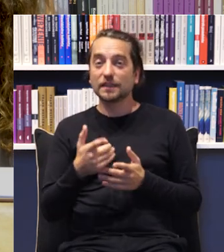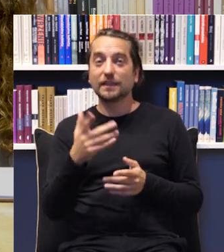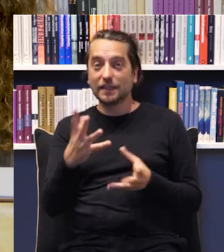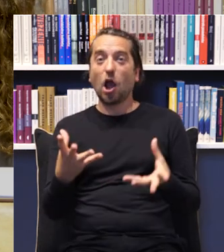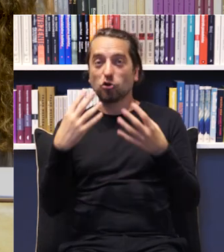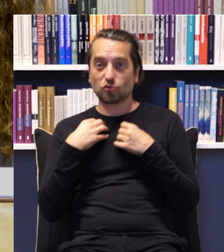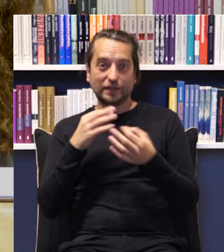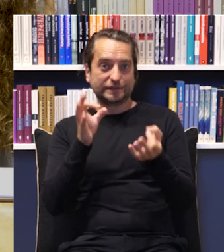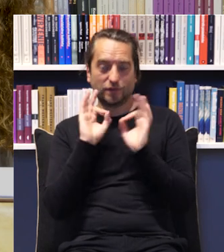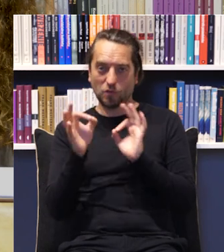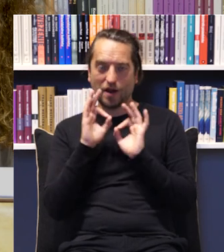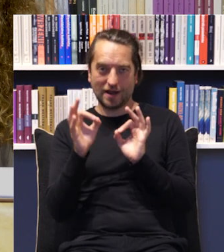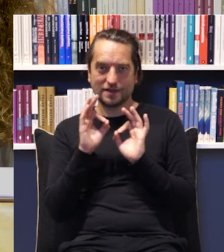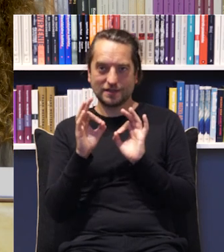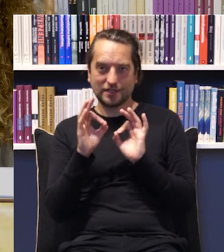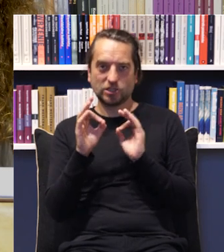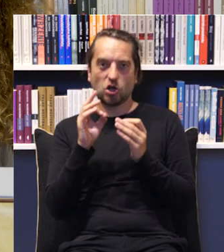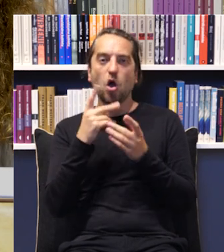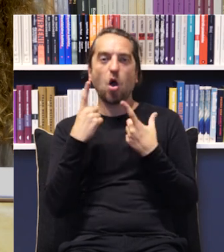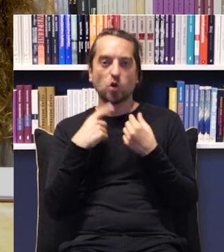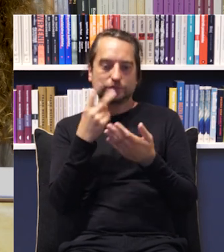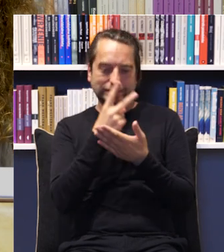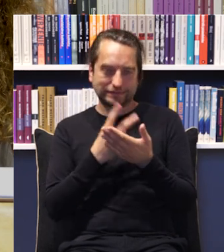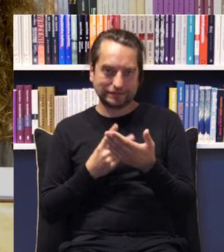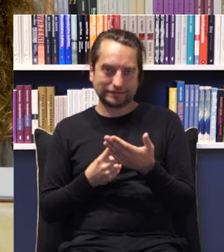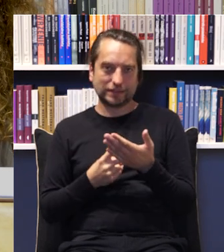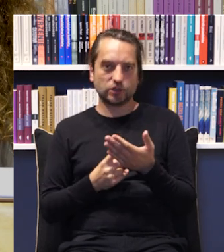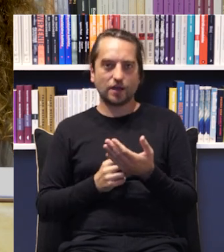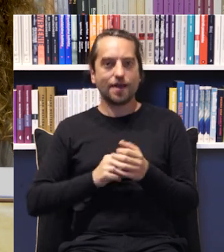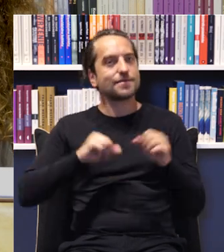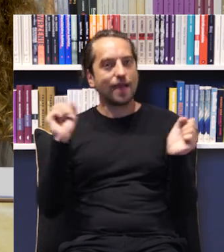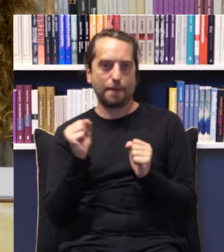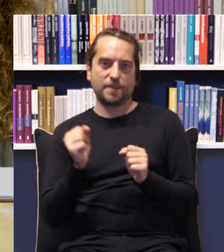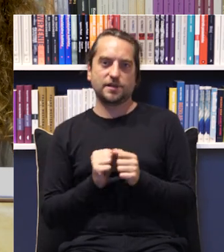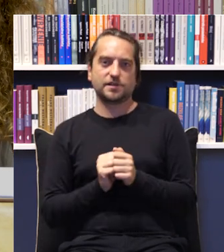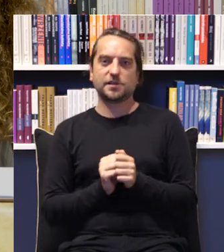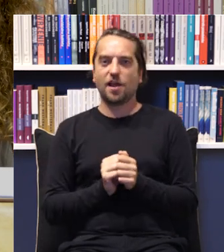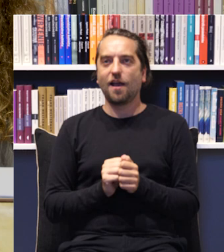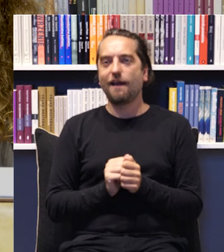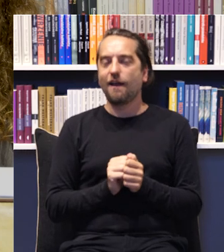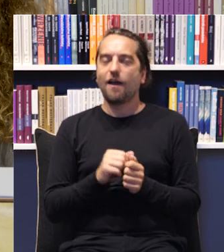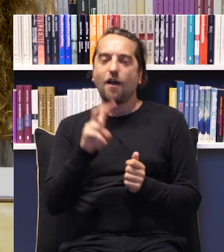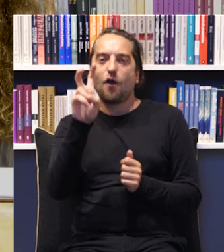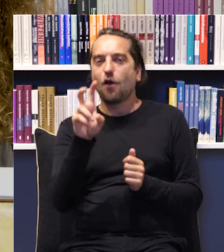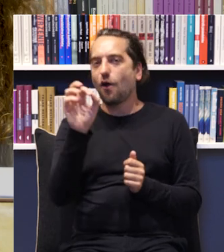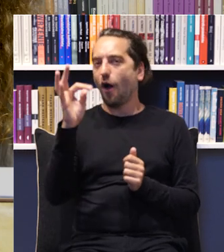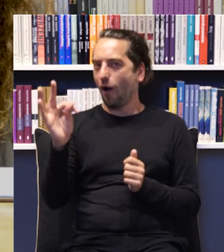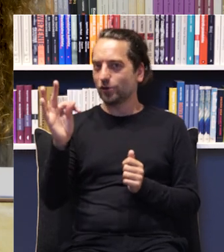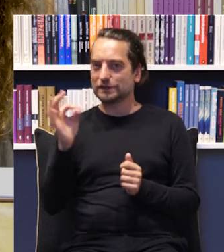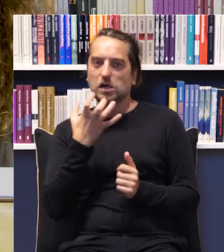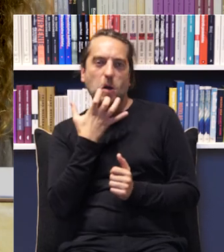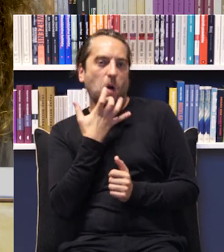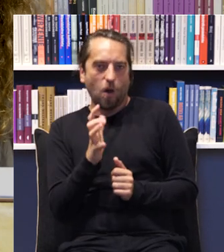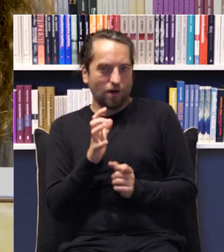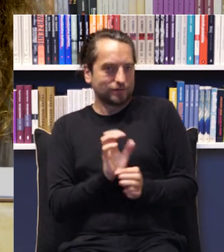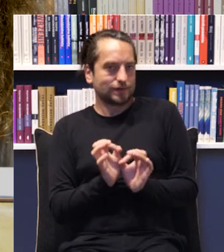informacje zwrotne, od czytelniczek, że zajebiście, jakby super hot, generalnie bardzo mi się podobało, świetnie te